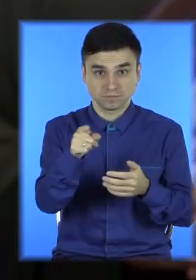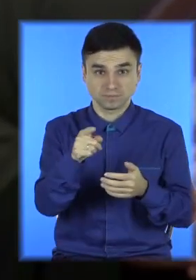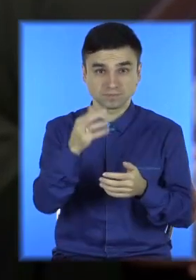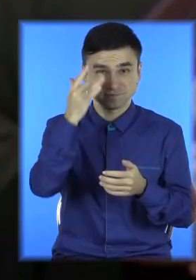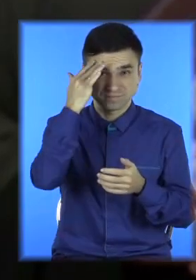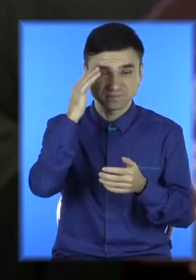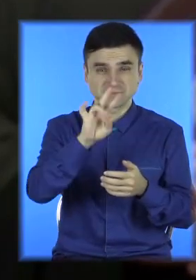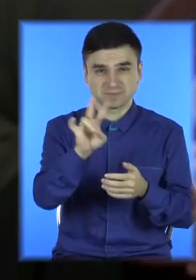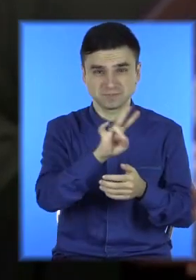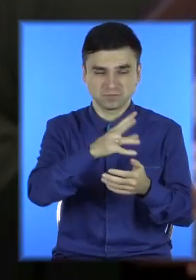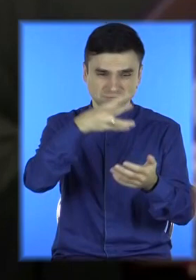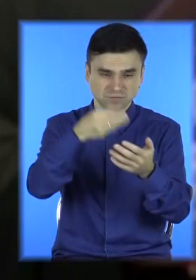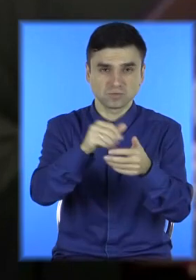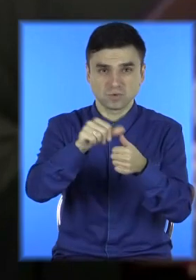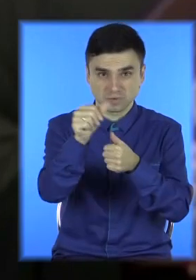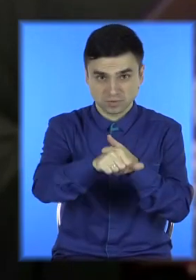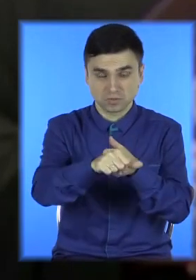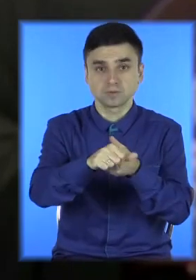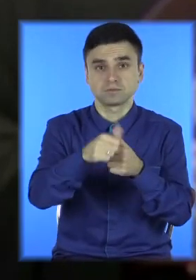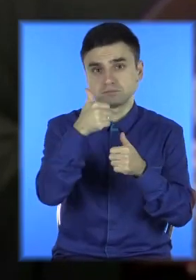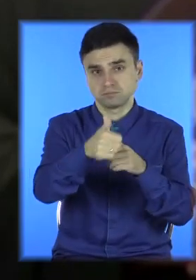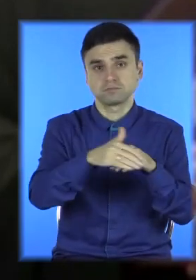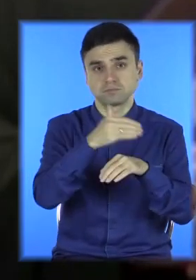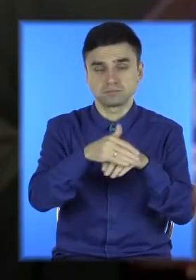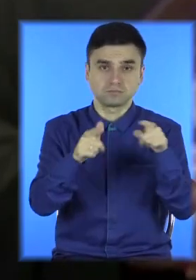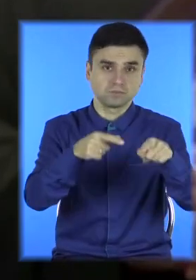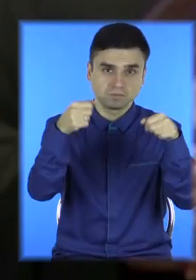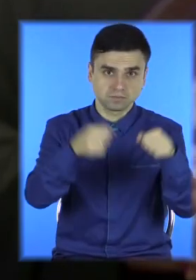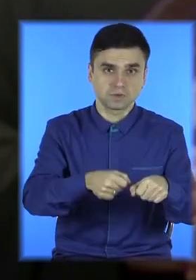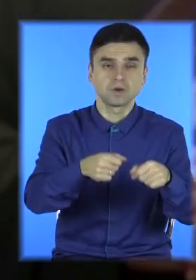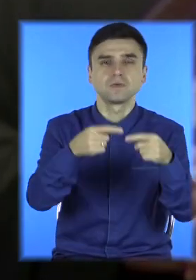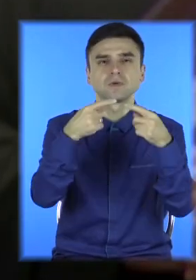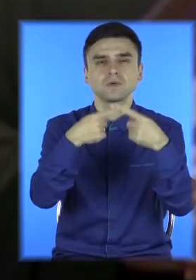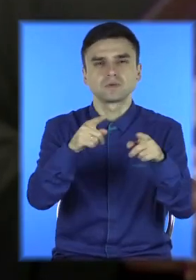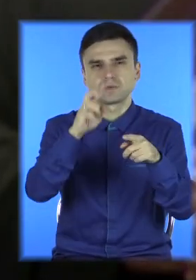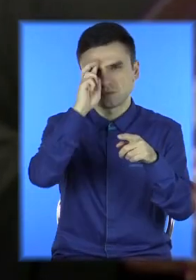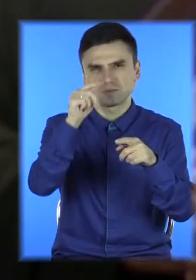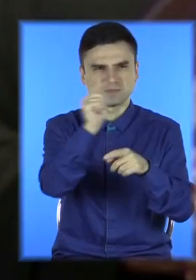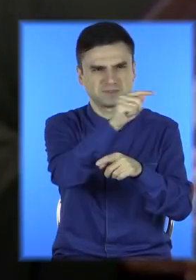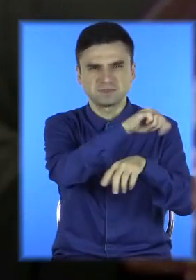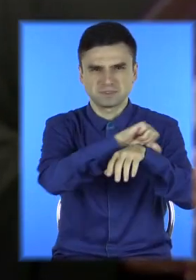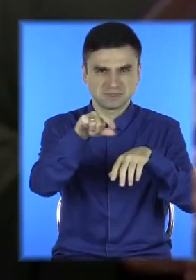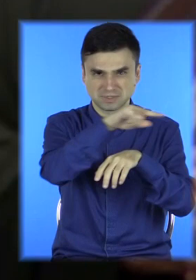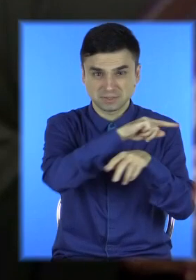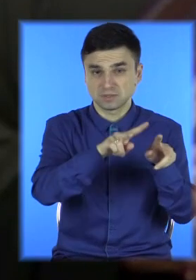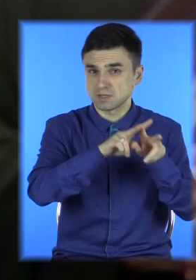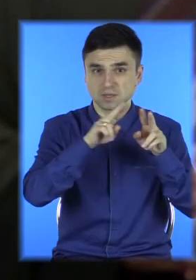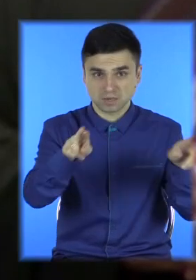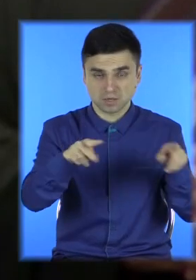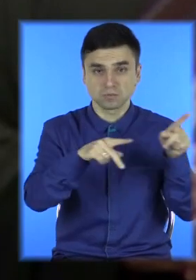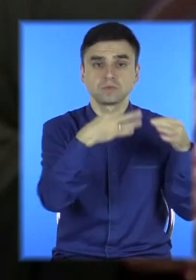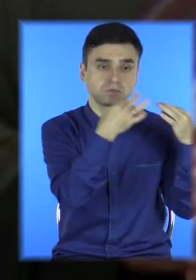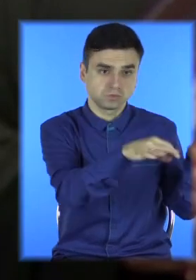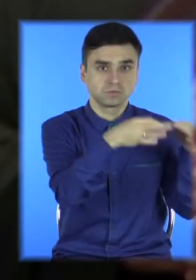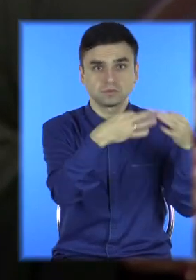це право мали інші народи Балкан, які отримали автокефалію. Це є виключним правом матері церкви – дарувати автокефалію. І